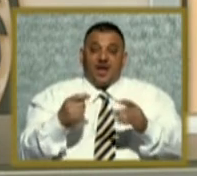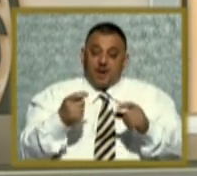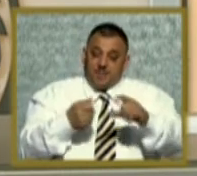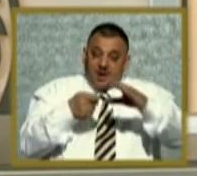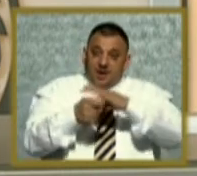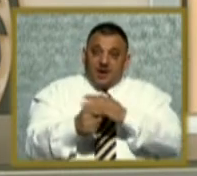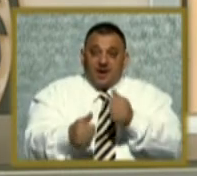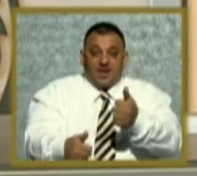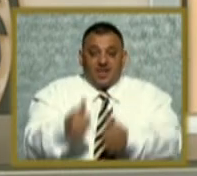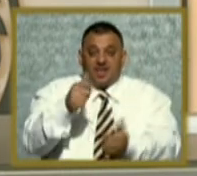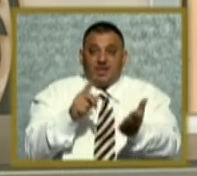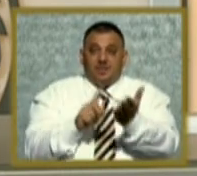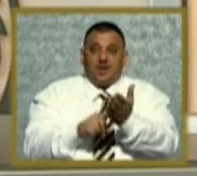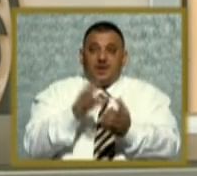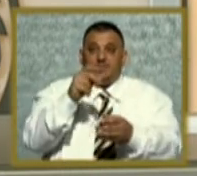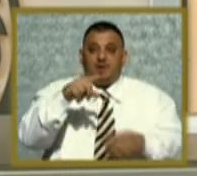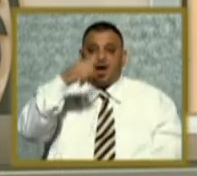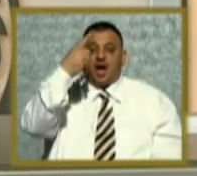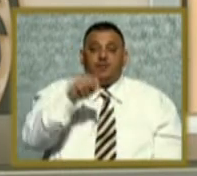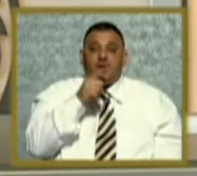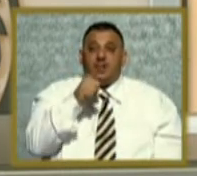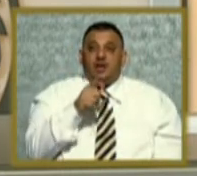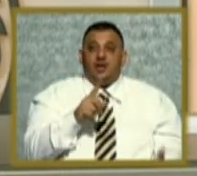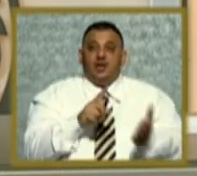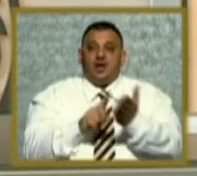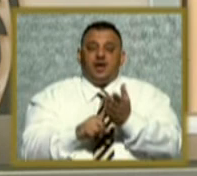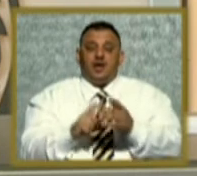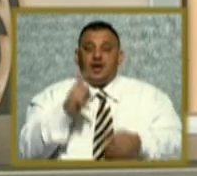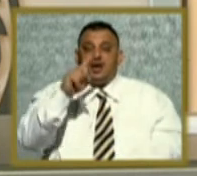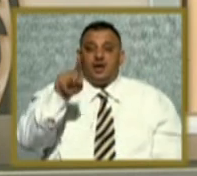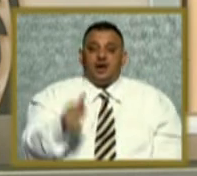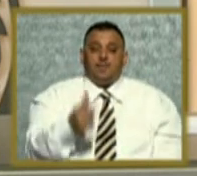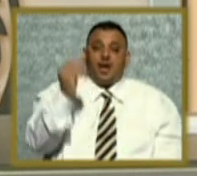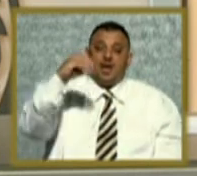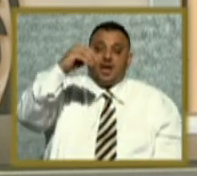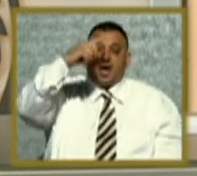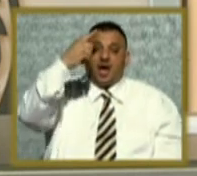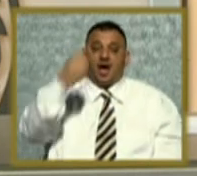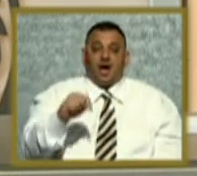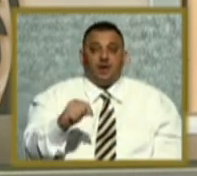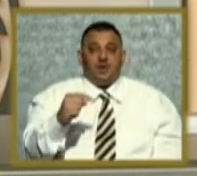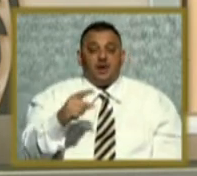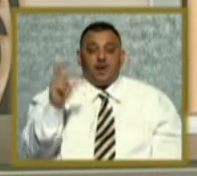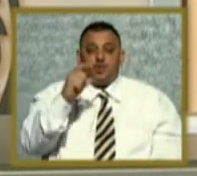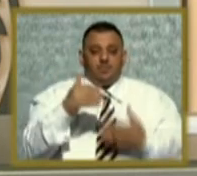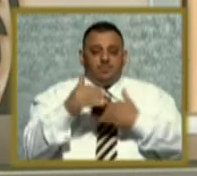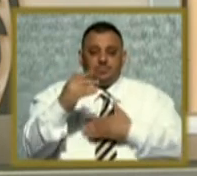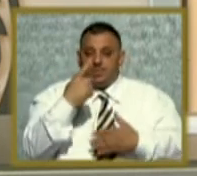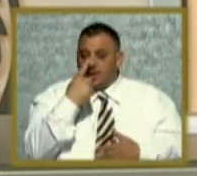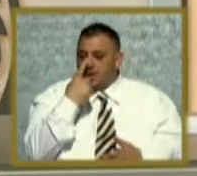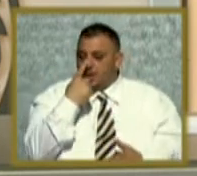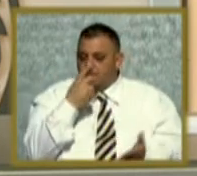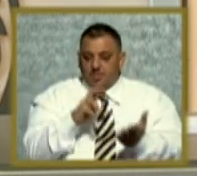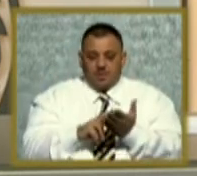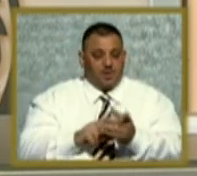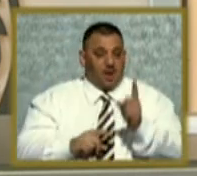المسابقة عليه أو الدخول في سحب عليه، هذا نوع من أنواع الربا وصورة من صور الربا، ينبغي للمسلم أن يتقيها وأن